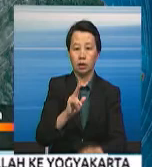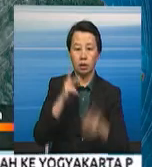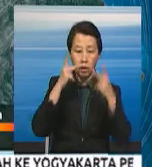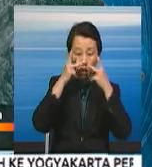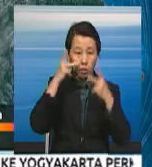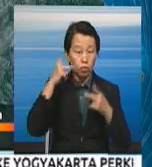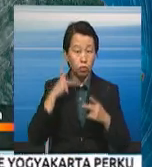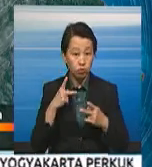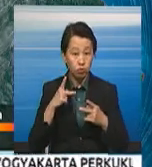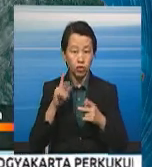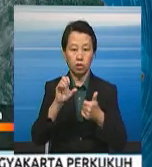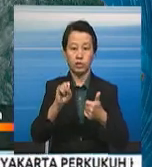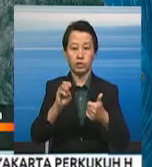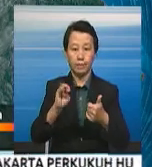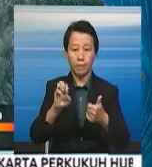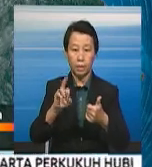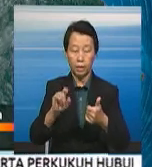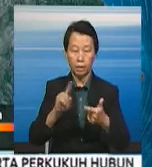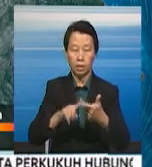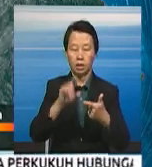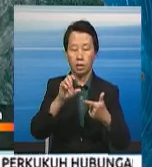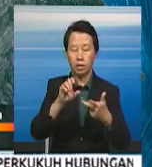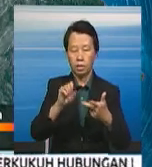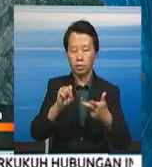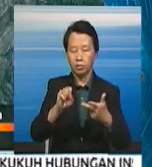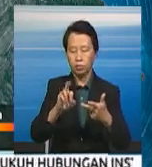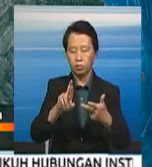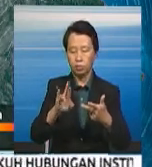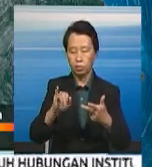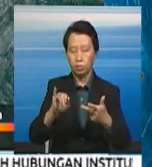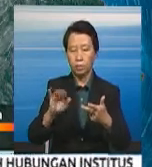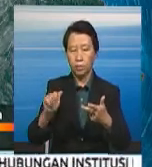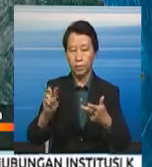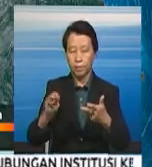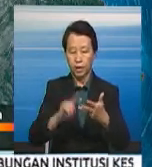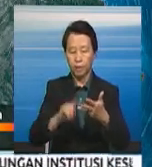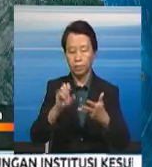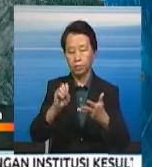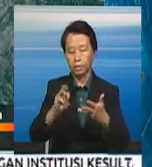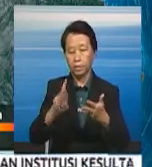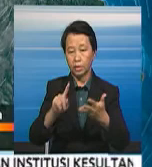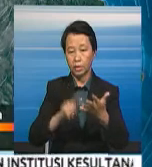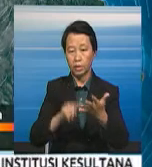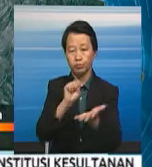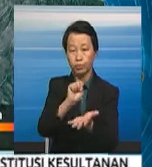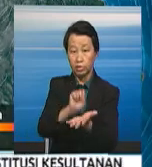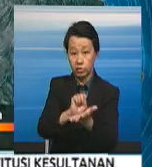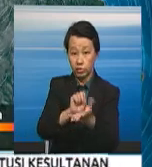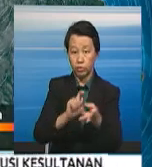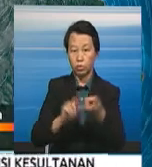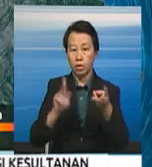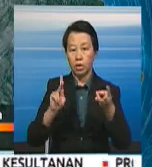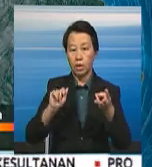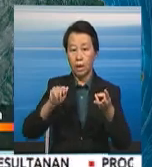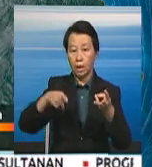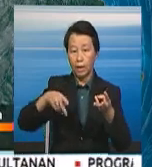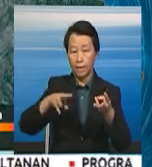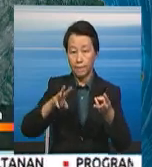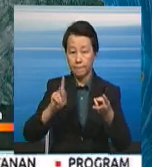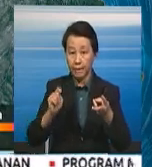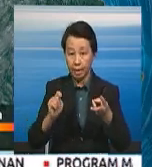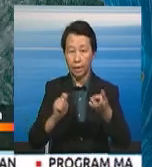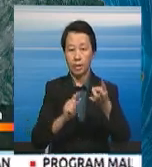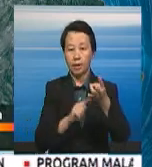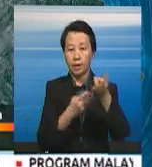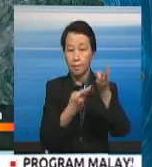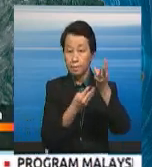Kuching, Samarahan, Serian, Seri Aman, Sarike, Sibu, Kapit dan juga di bahagian Miri. Dan keadaan ini kita